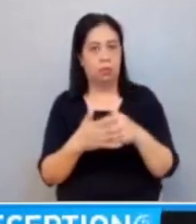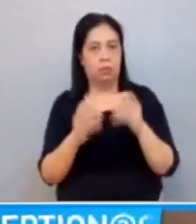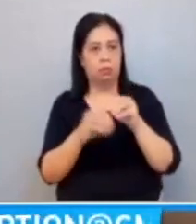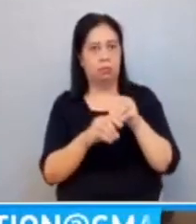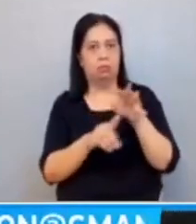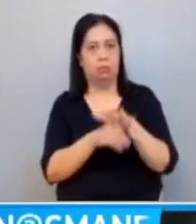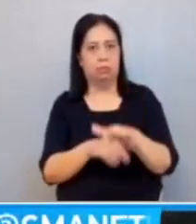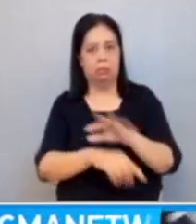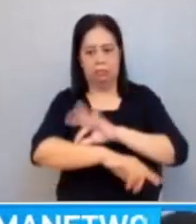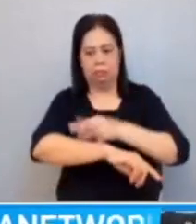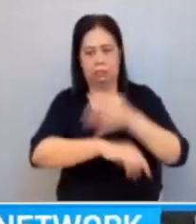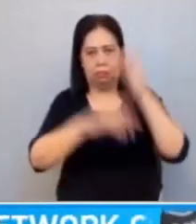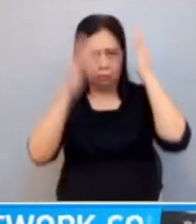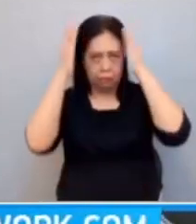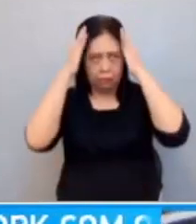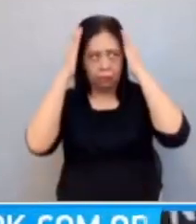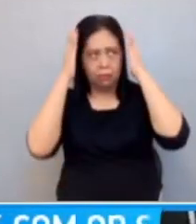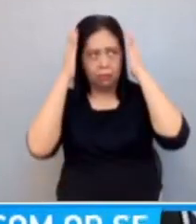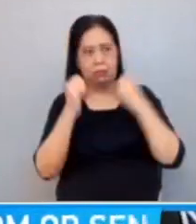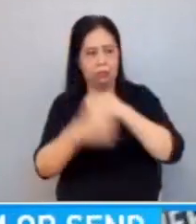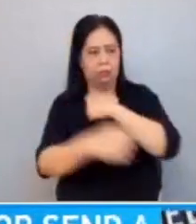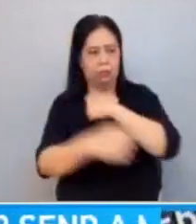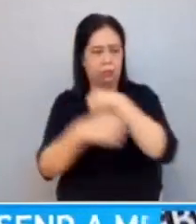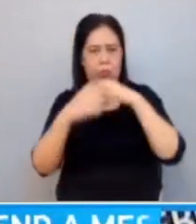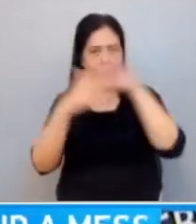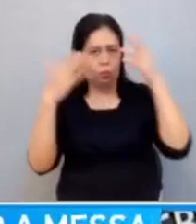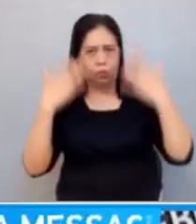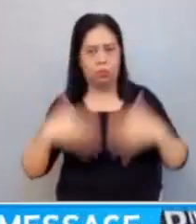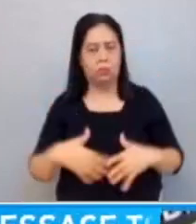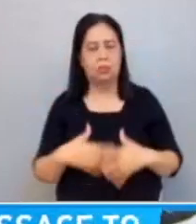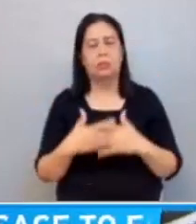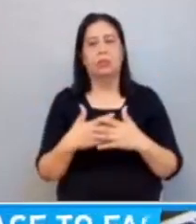skin, ulo, tuhod, lahat yan.